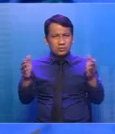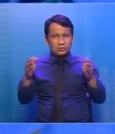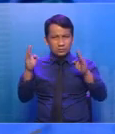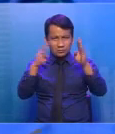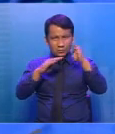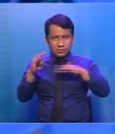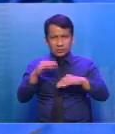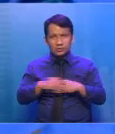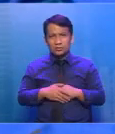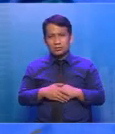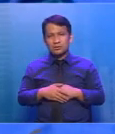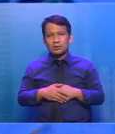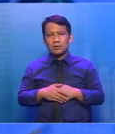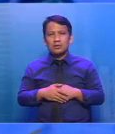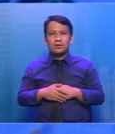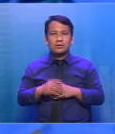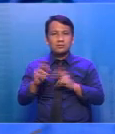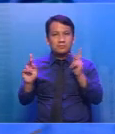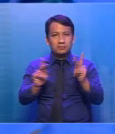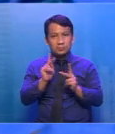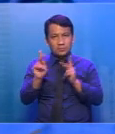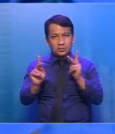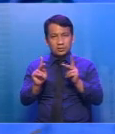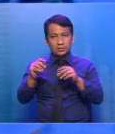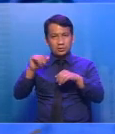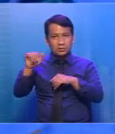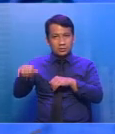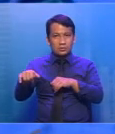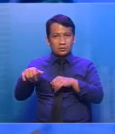problema. Milyon-milyong tao ang nakatira